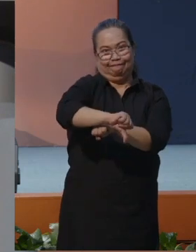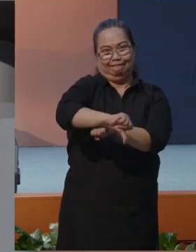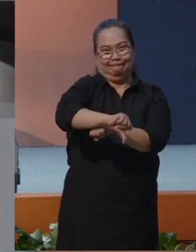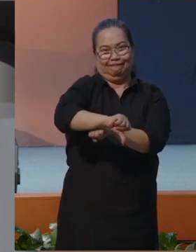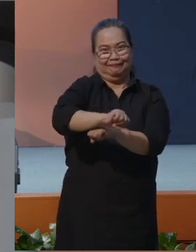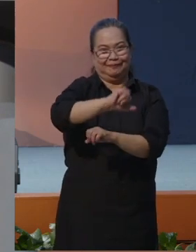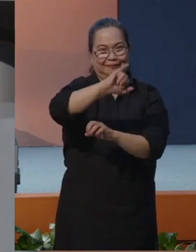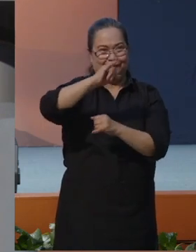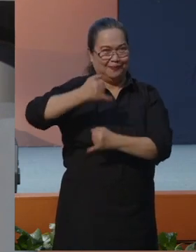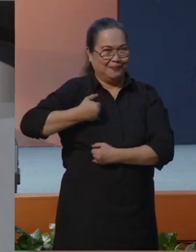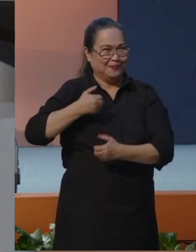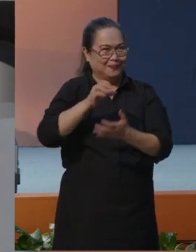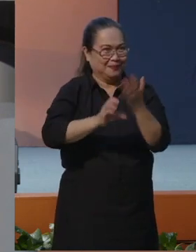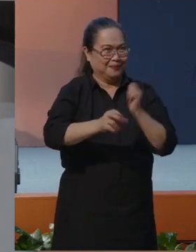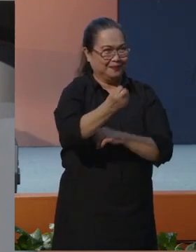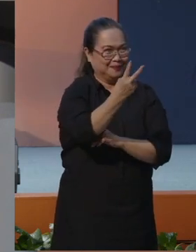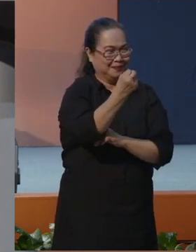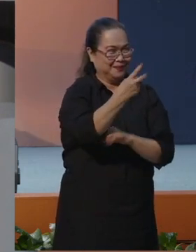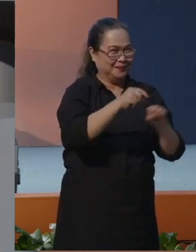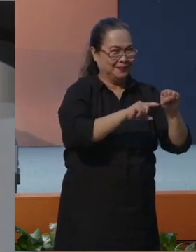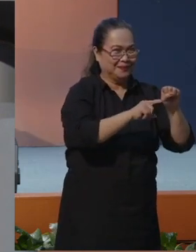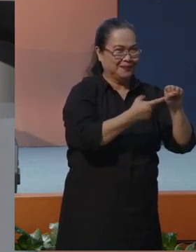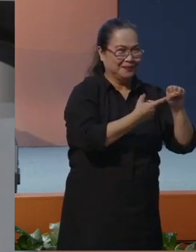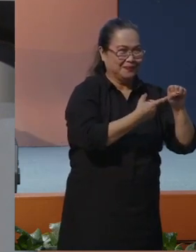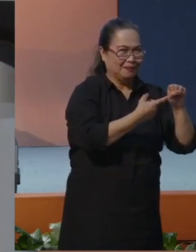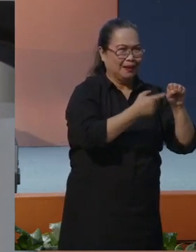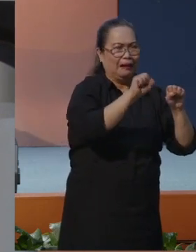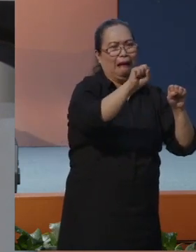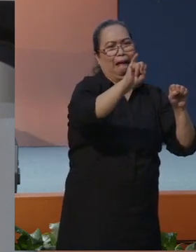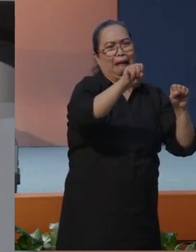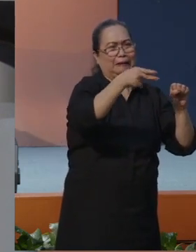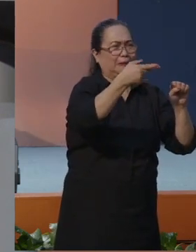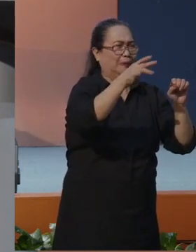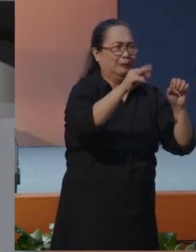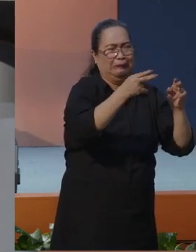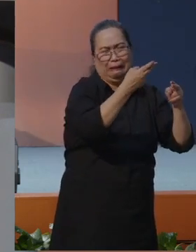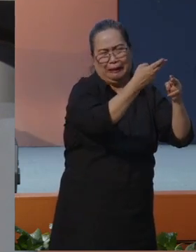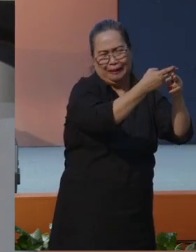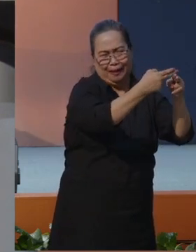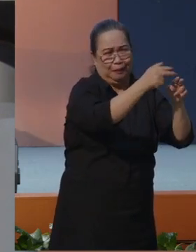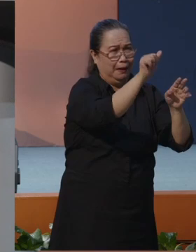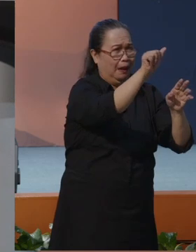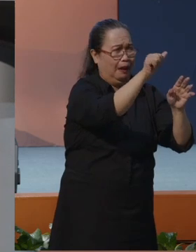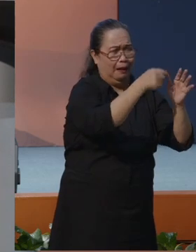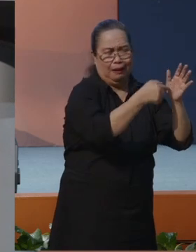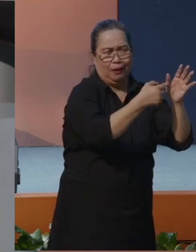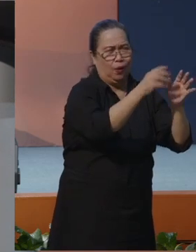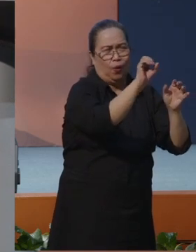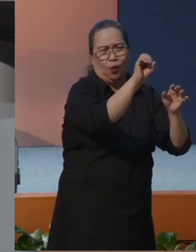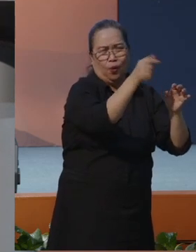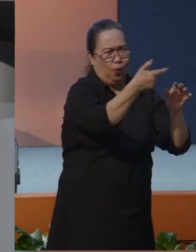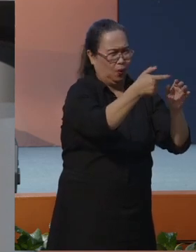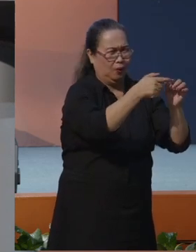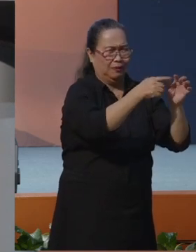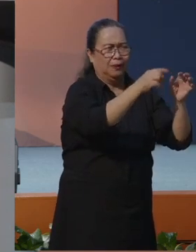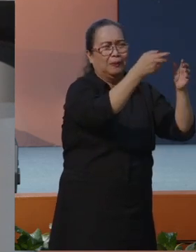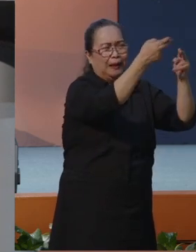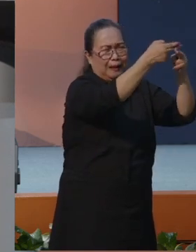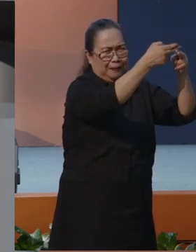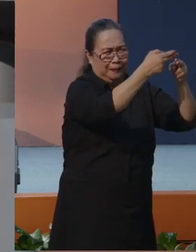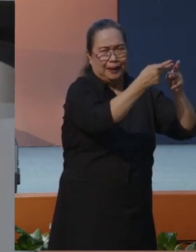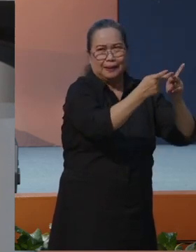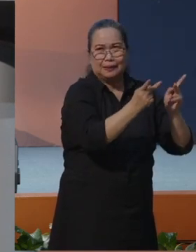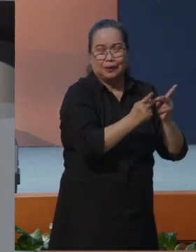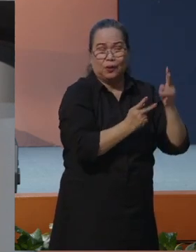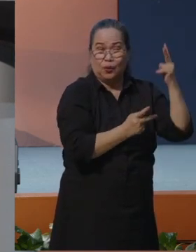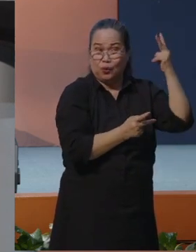12. Beginning with Sihon of the Amorites and Og of Bashan. Ito pong